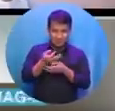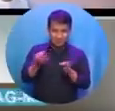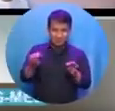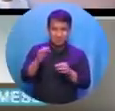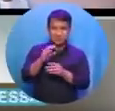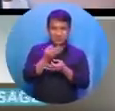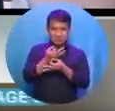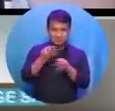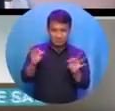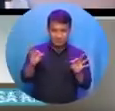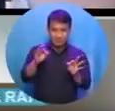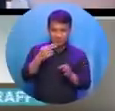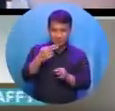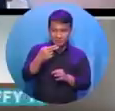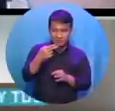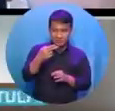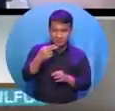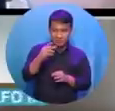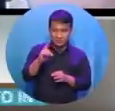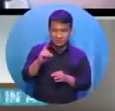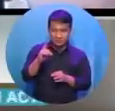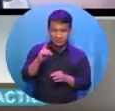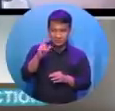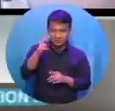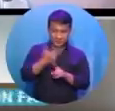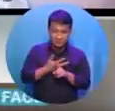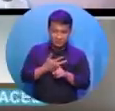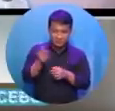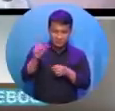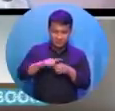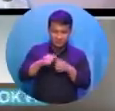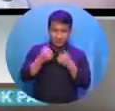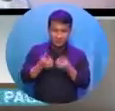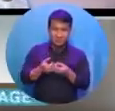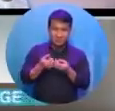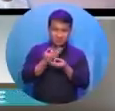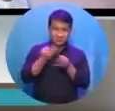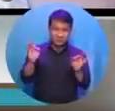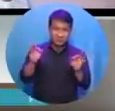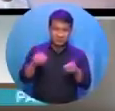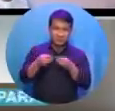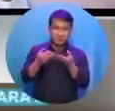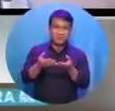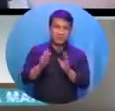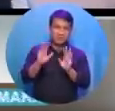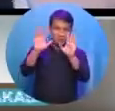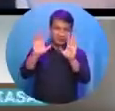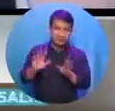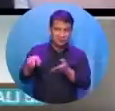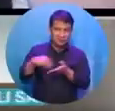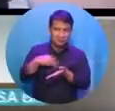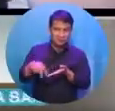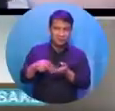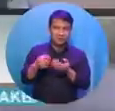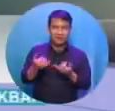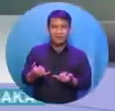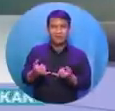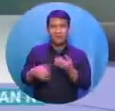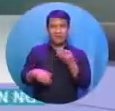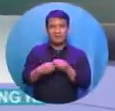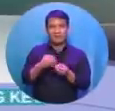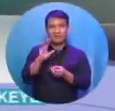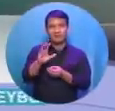Signal Prepaid HD Kit with 3 months load ang itatampok natin. At dahil awesome ang dance moves nyo, meron